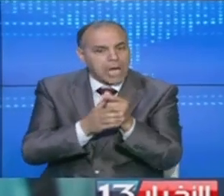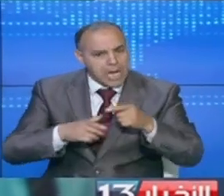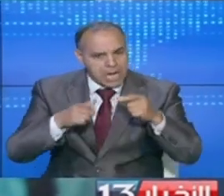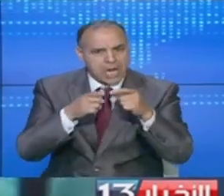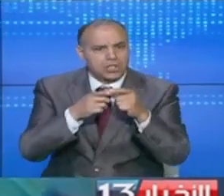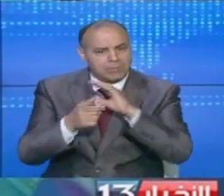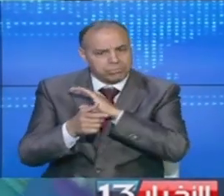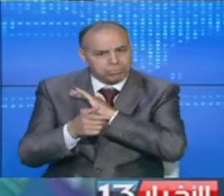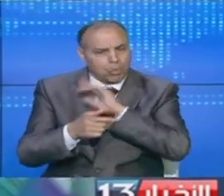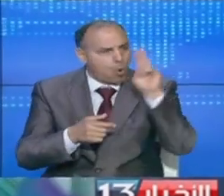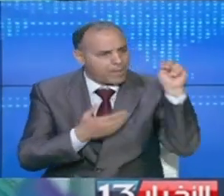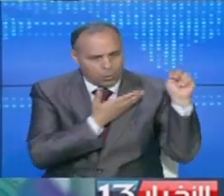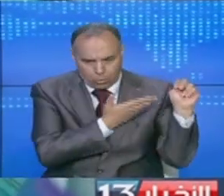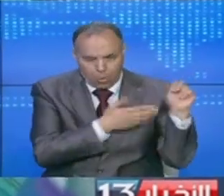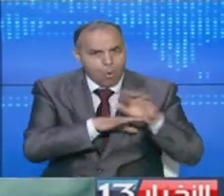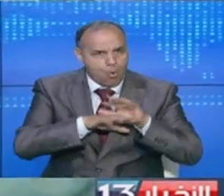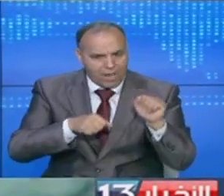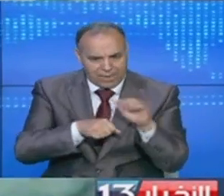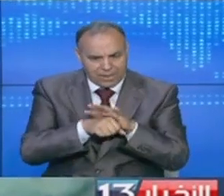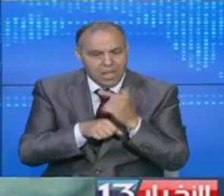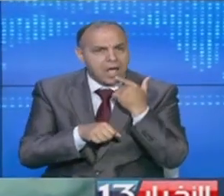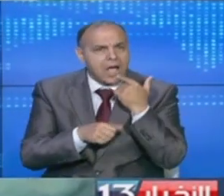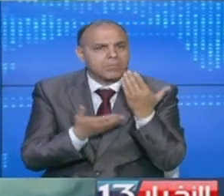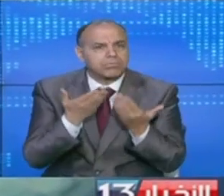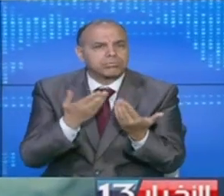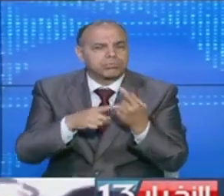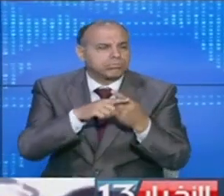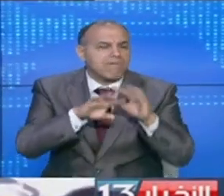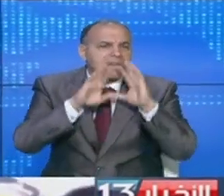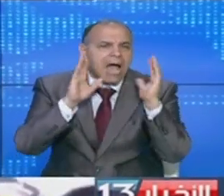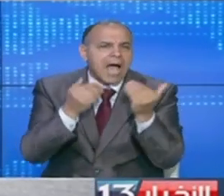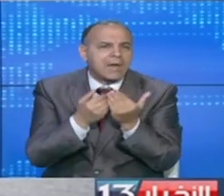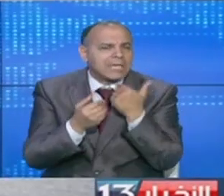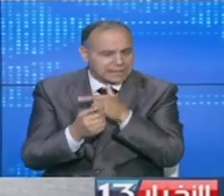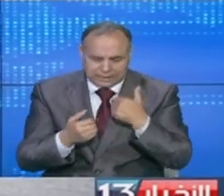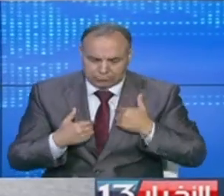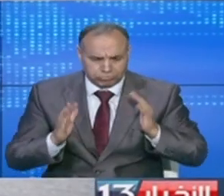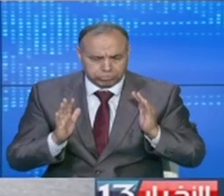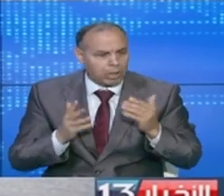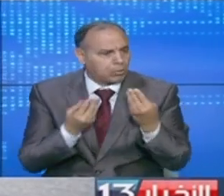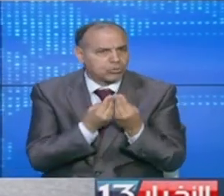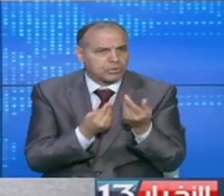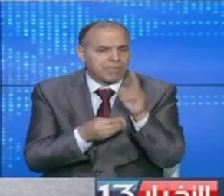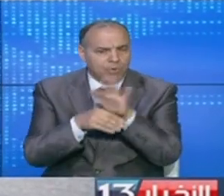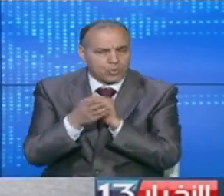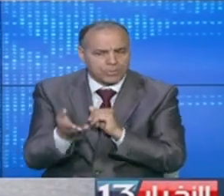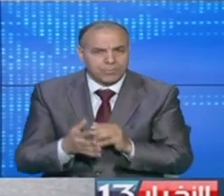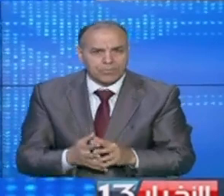تحت اشراف اممي بعد انتهاء الوباء لتقييم الاستجابه العالميه وليس الصينيه فقط للفيروس